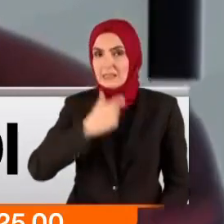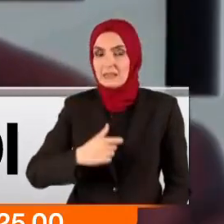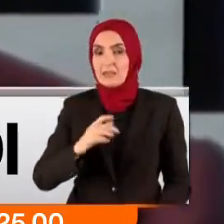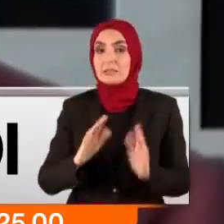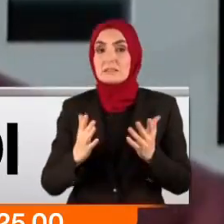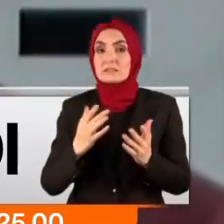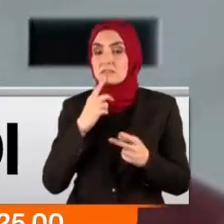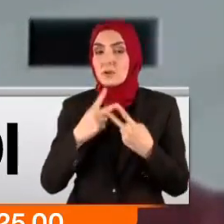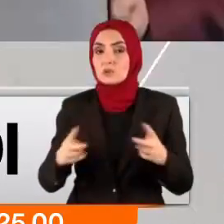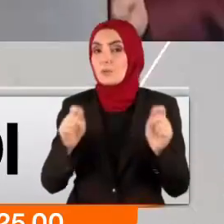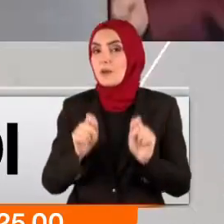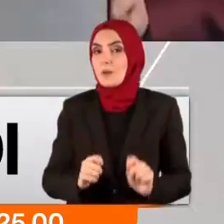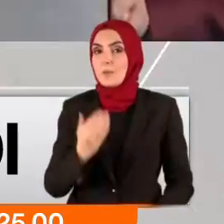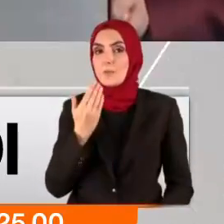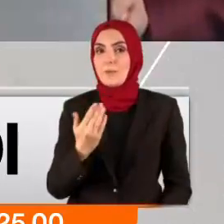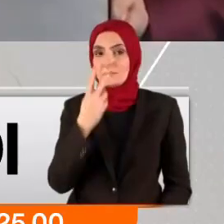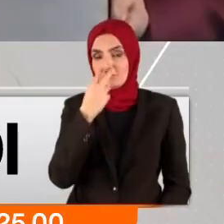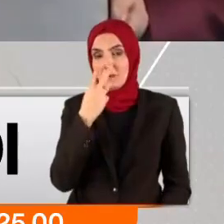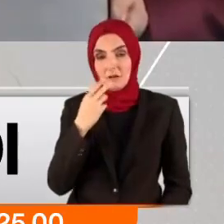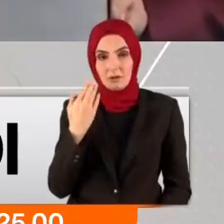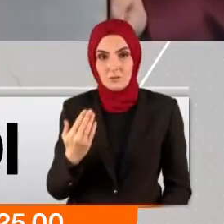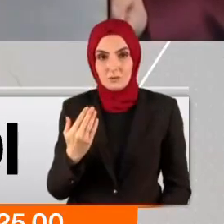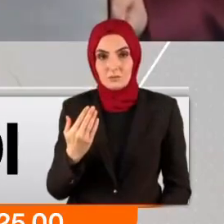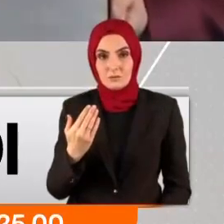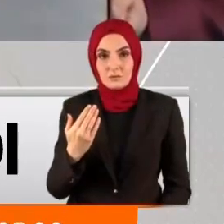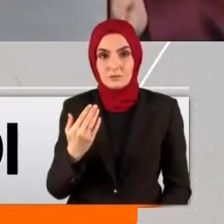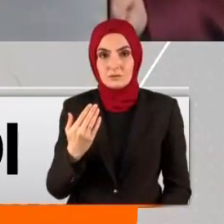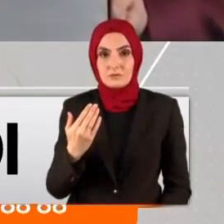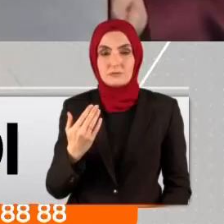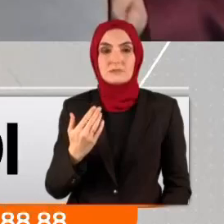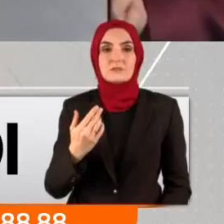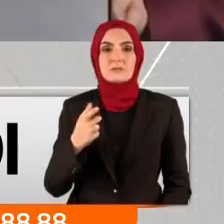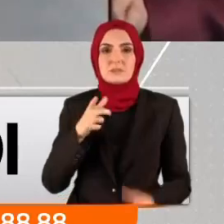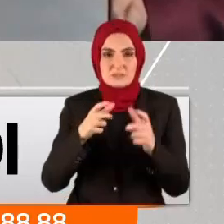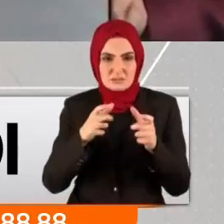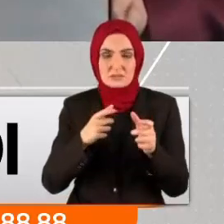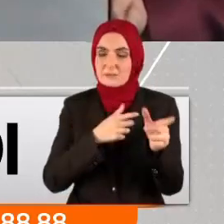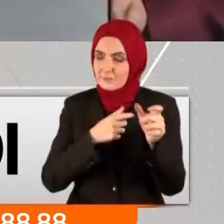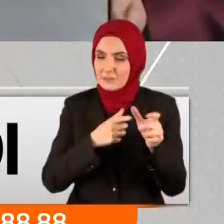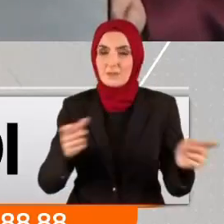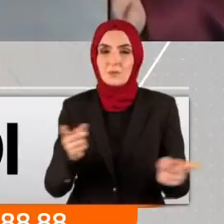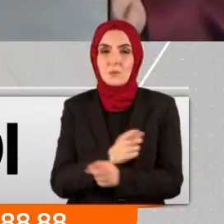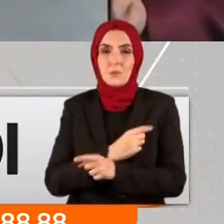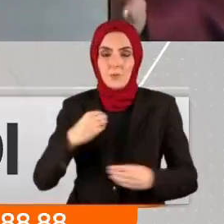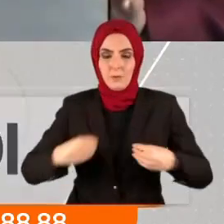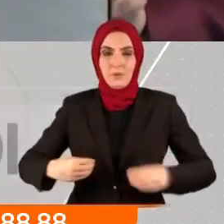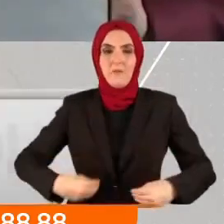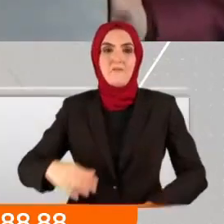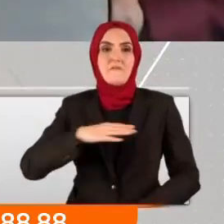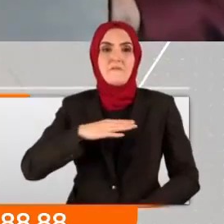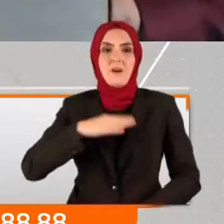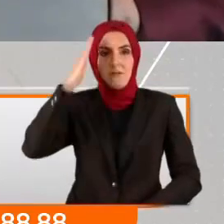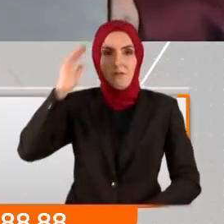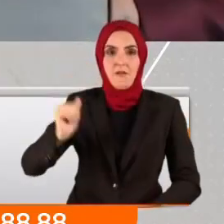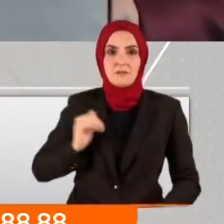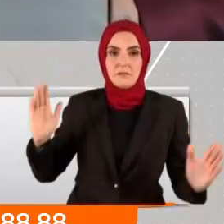Ne gözyaşlarını. Üzeri silah dolu bir İsrail askerinin karşısında küçücük yumruğunu kaldırmak